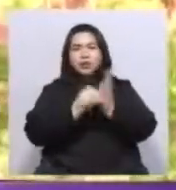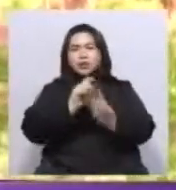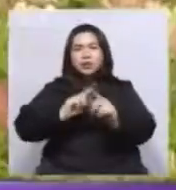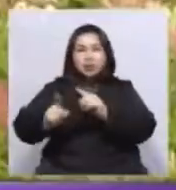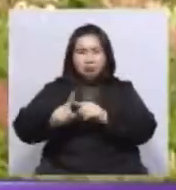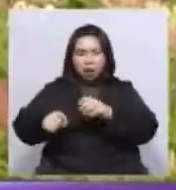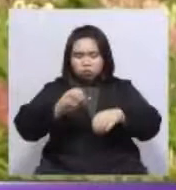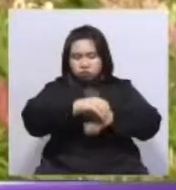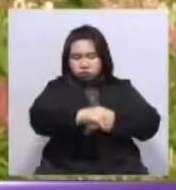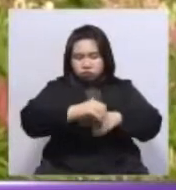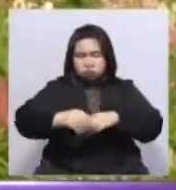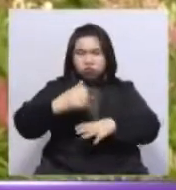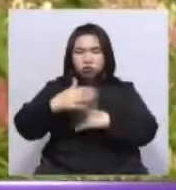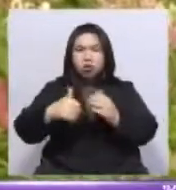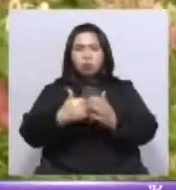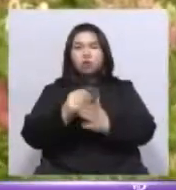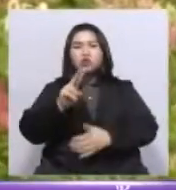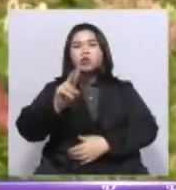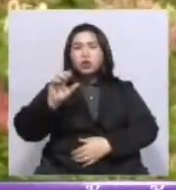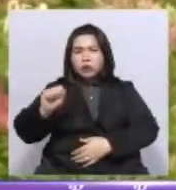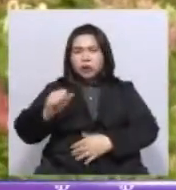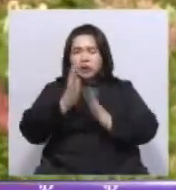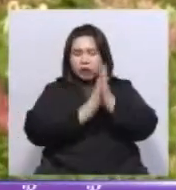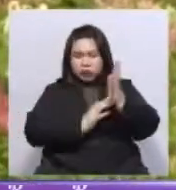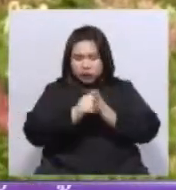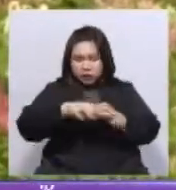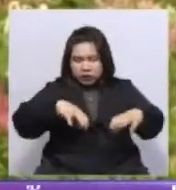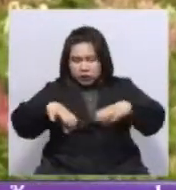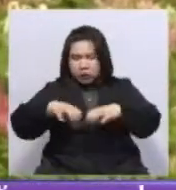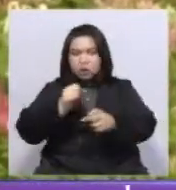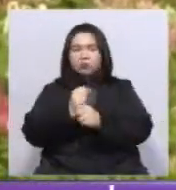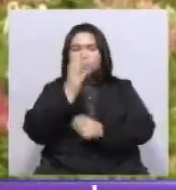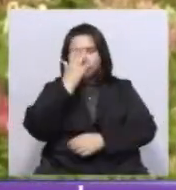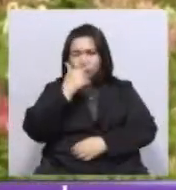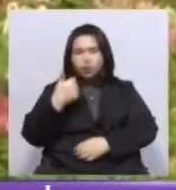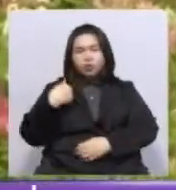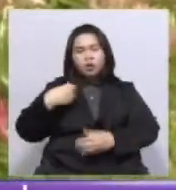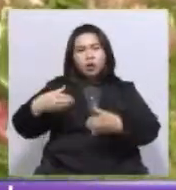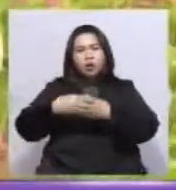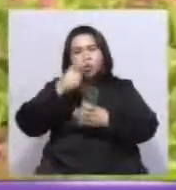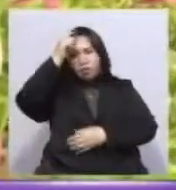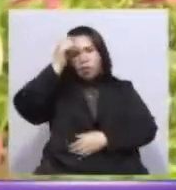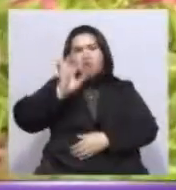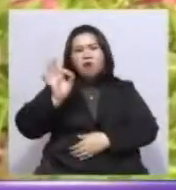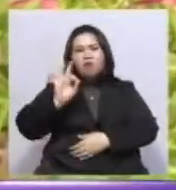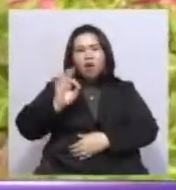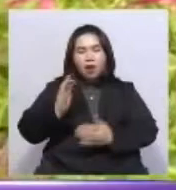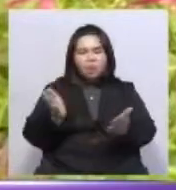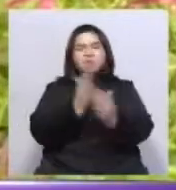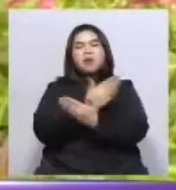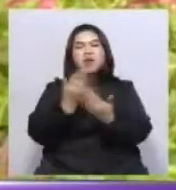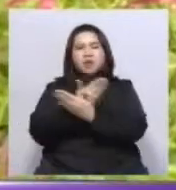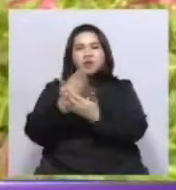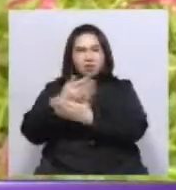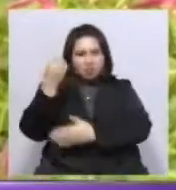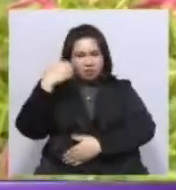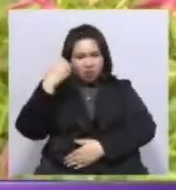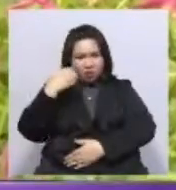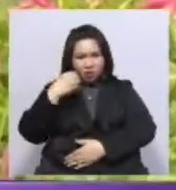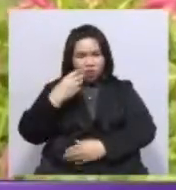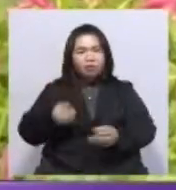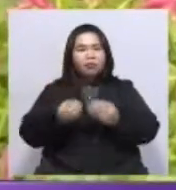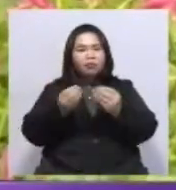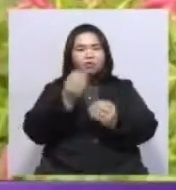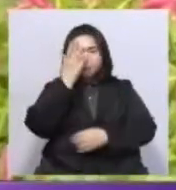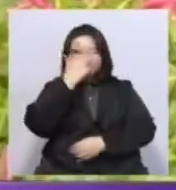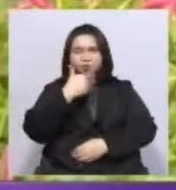า 200,000 ต้นถูกจัดเรียงไล่เฉดสีอย่างสวยงามโดยจะมีจิตอาสามาคอยดูแลเปลี่ยนกระถางดอกไม้อยู่เสมอเพื่อให้ค